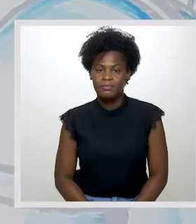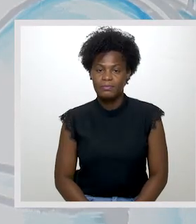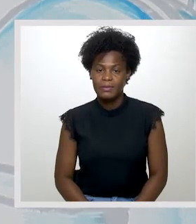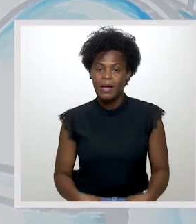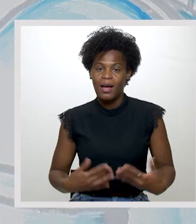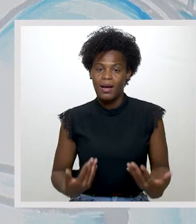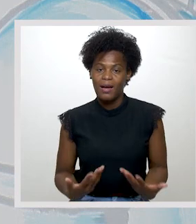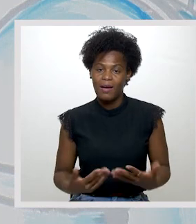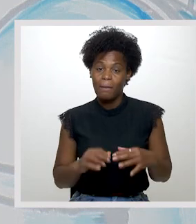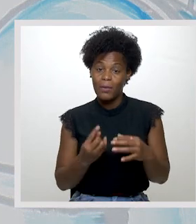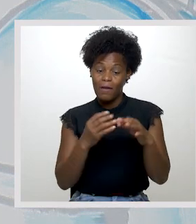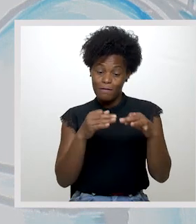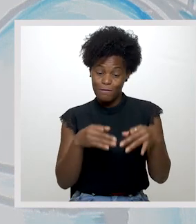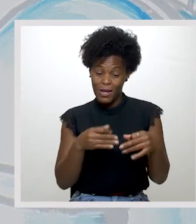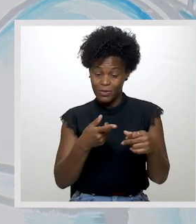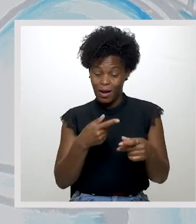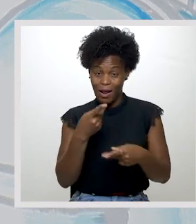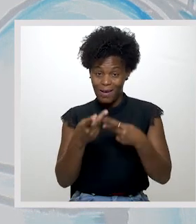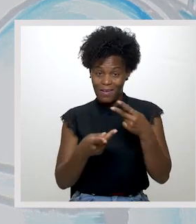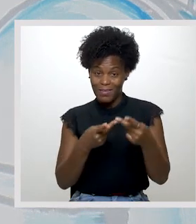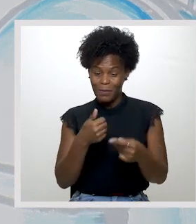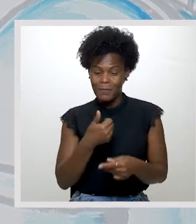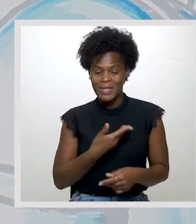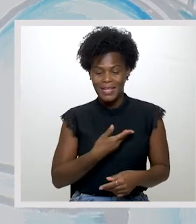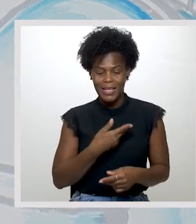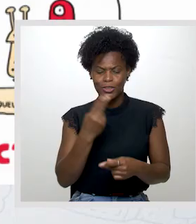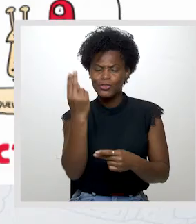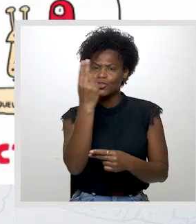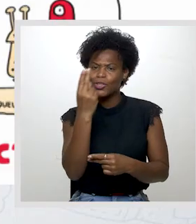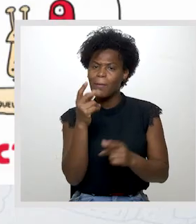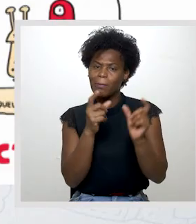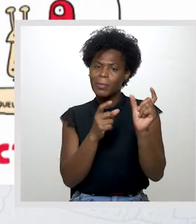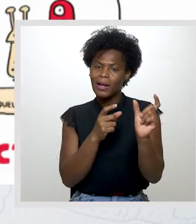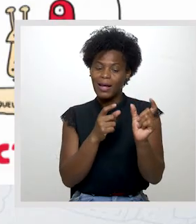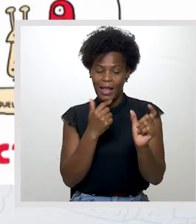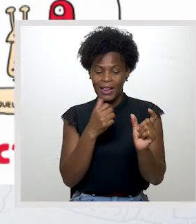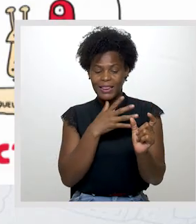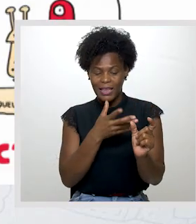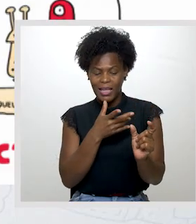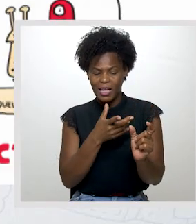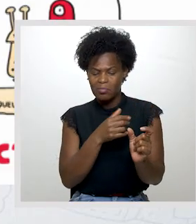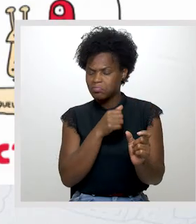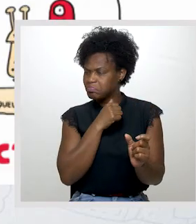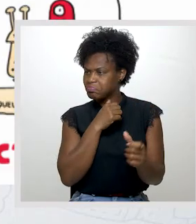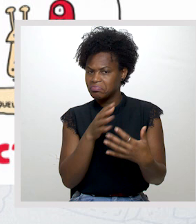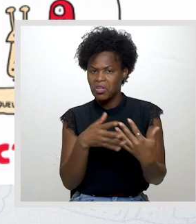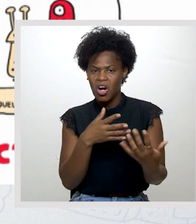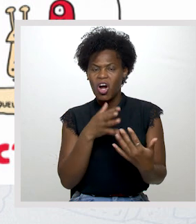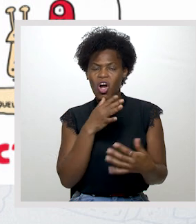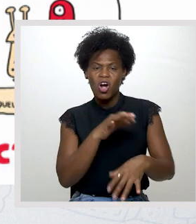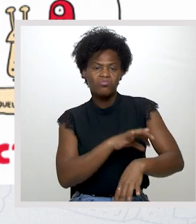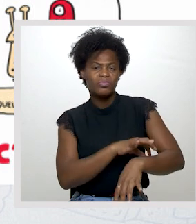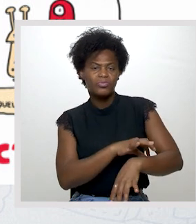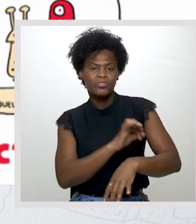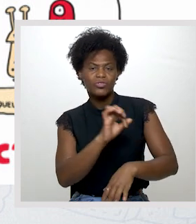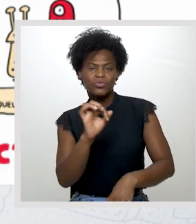Et pour finir, analysons cette BD. Elle nous dit, peu importe la couleur de ta